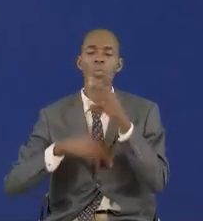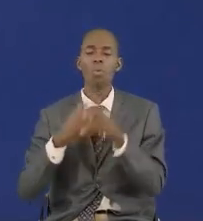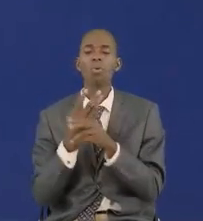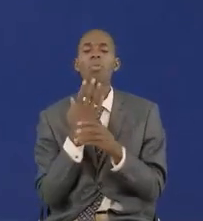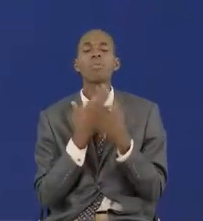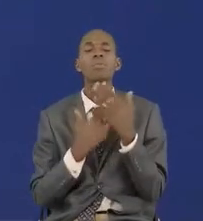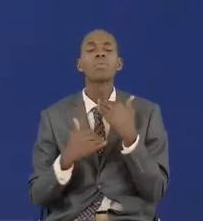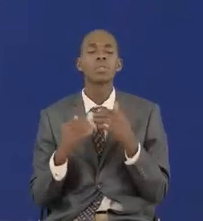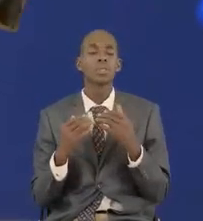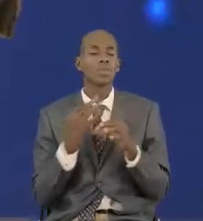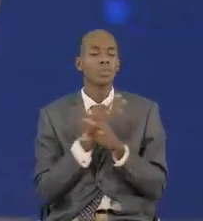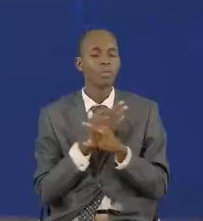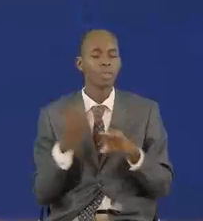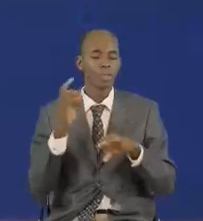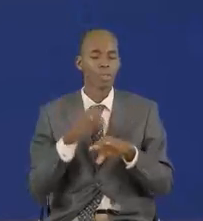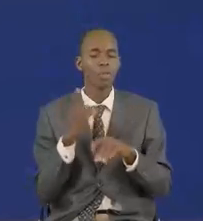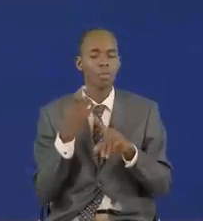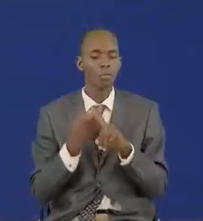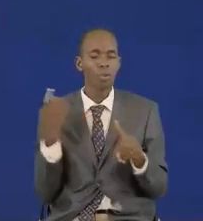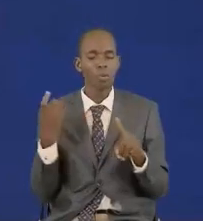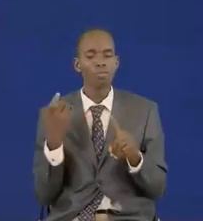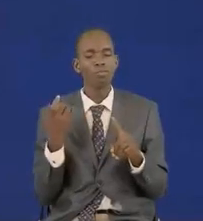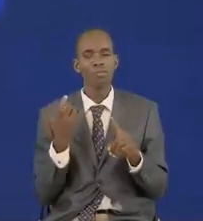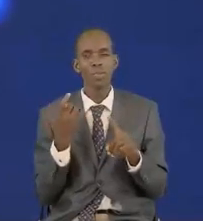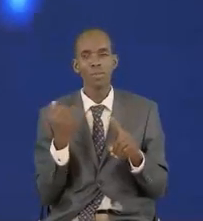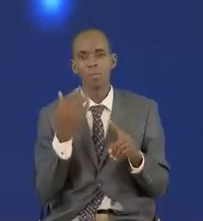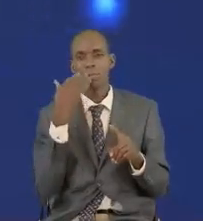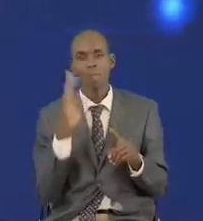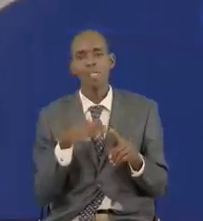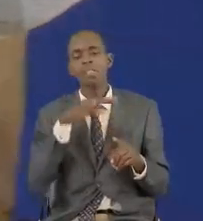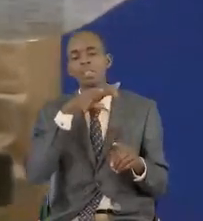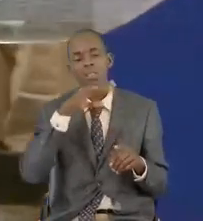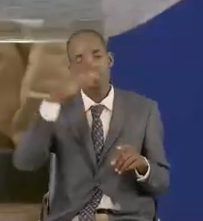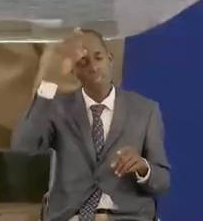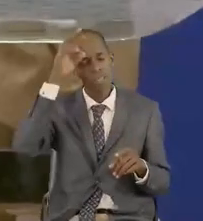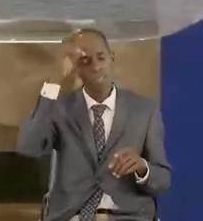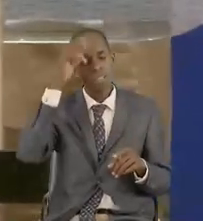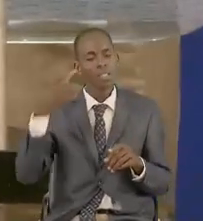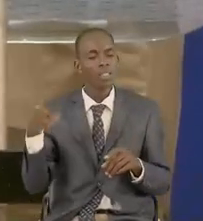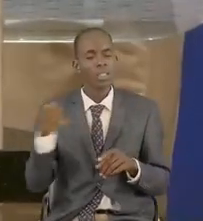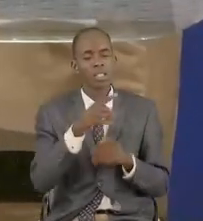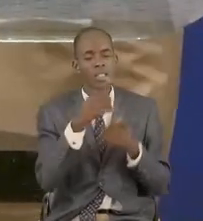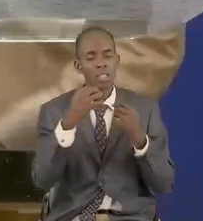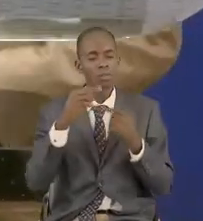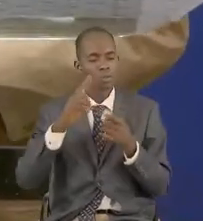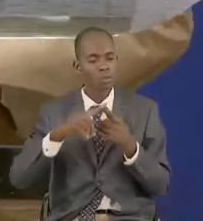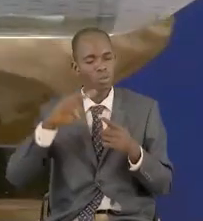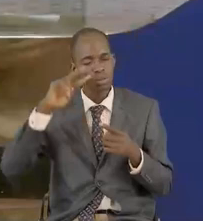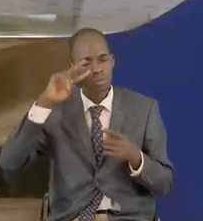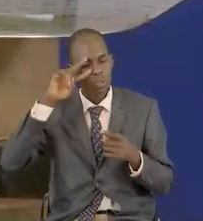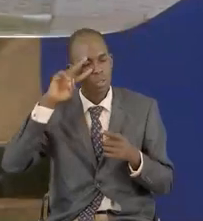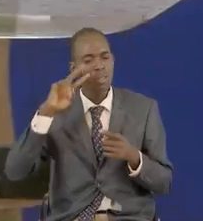du mal de la mondanité ils sont venus et prier la liberté que nous avons à Jésus-Christ